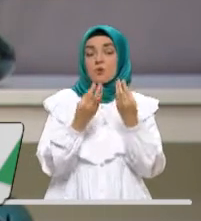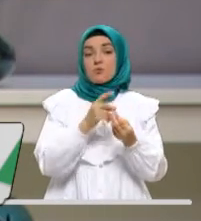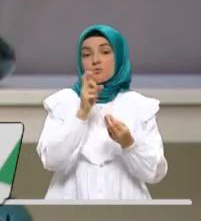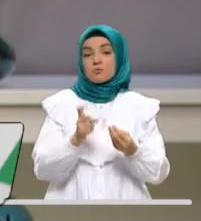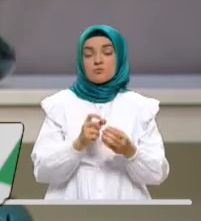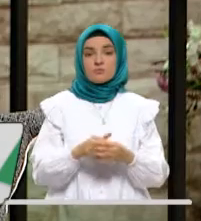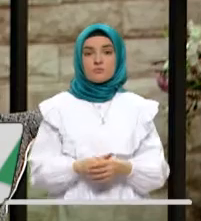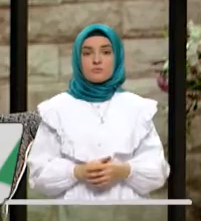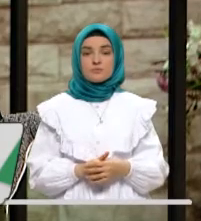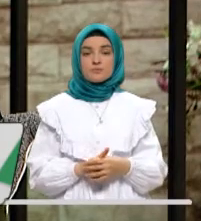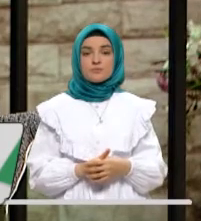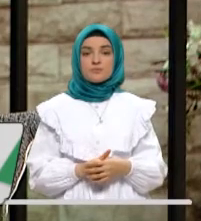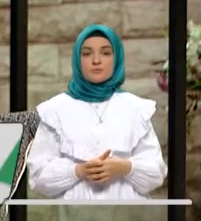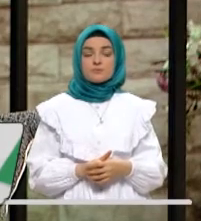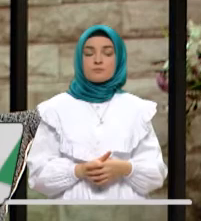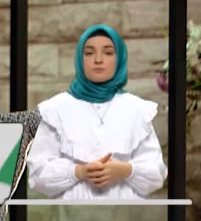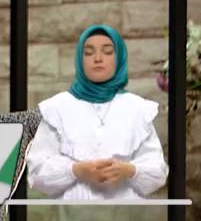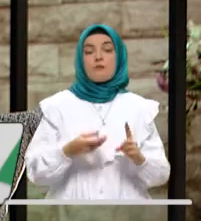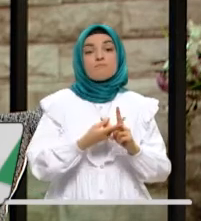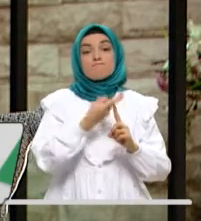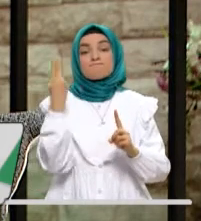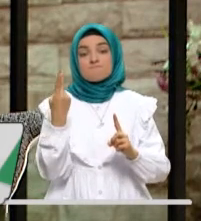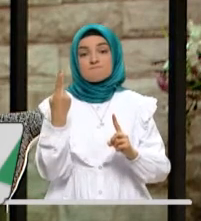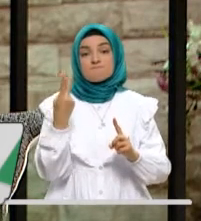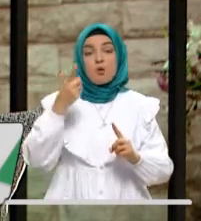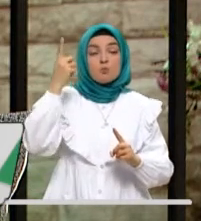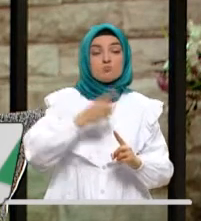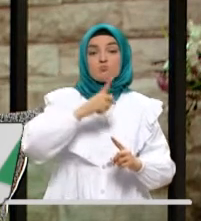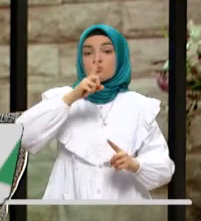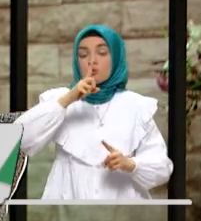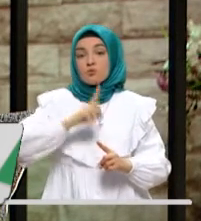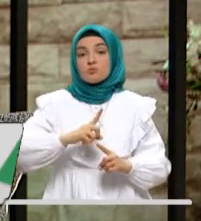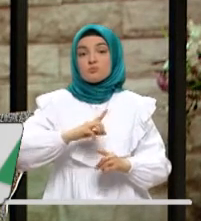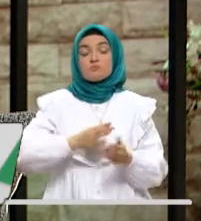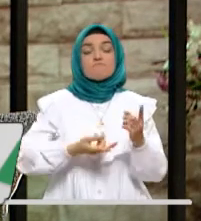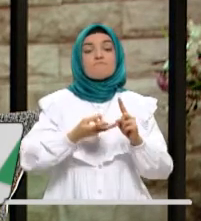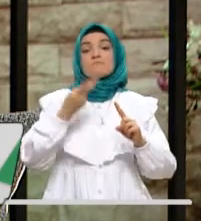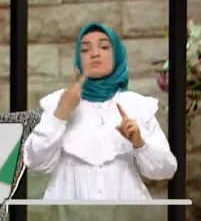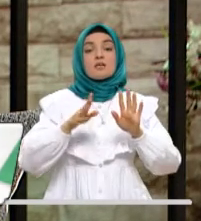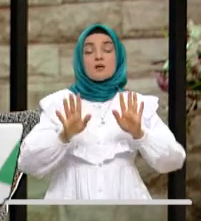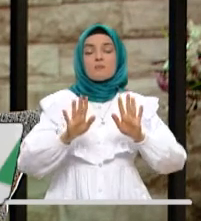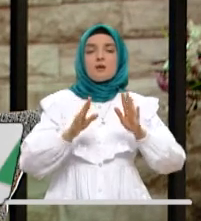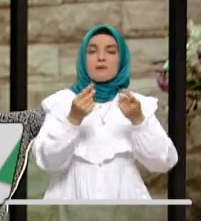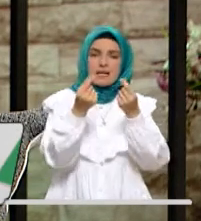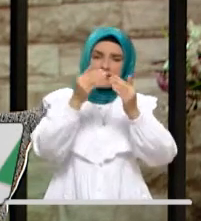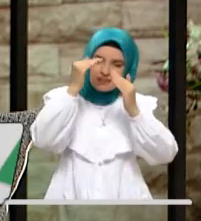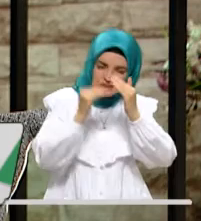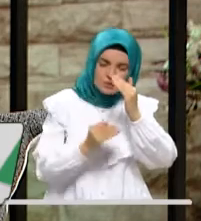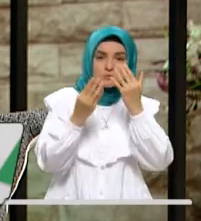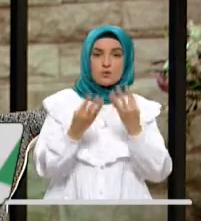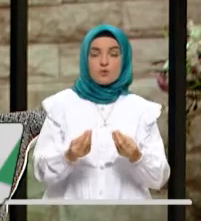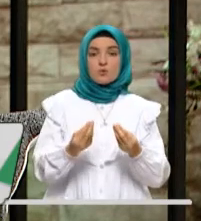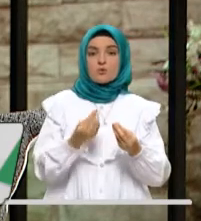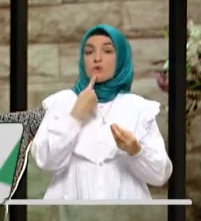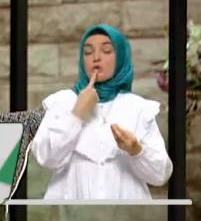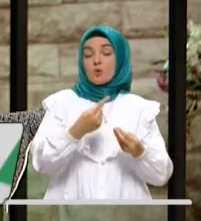ürünlerde? Ortadan %100 kaldırmak biraz zor ama minimalize edebiliriz. Belirttiğim